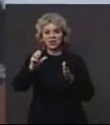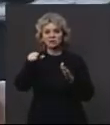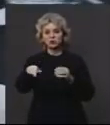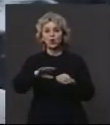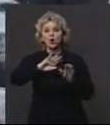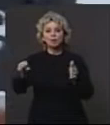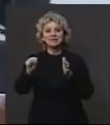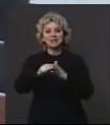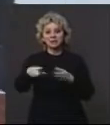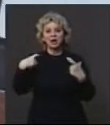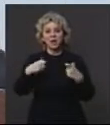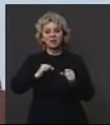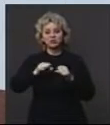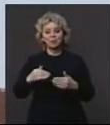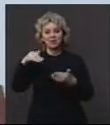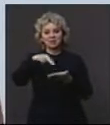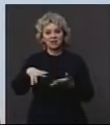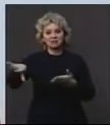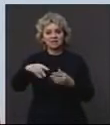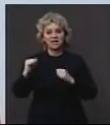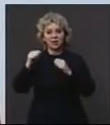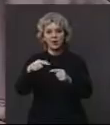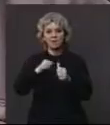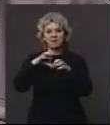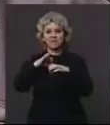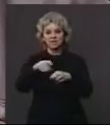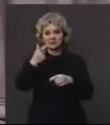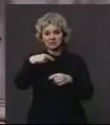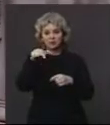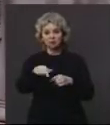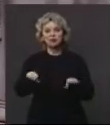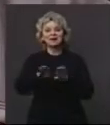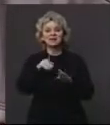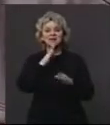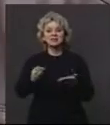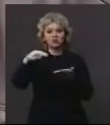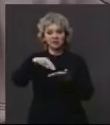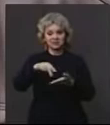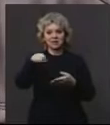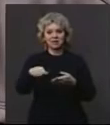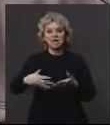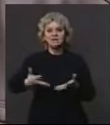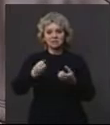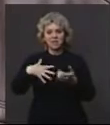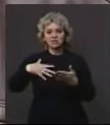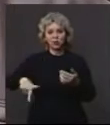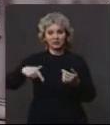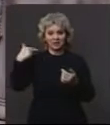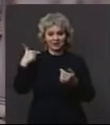После гибели командира подняла бойцов в атаку в свой последний бой. И тогда эта девочка встала, достала свой